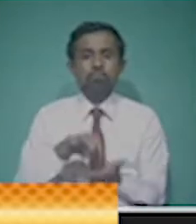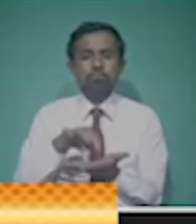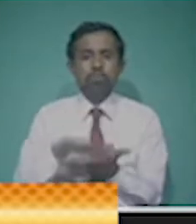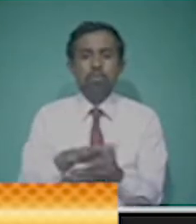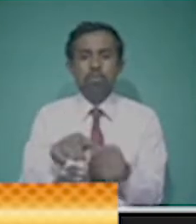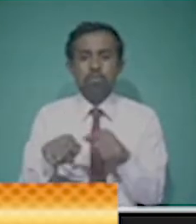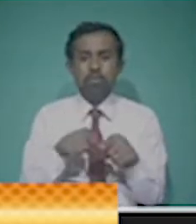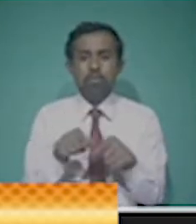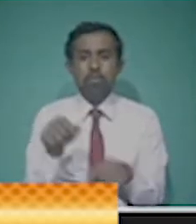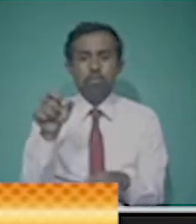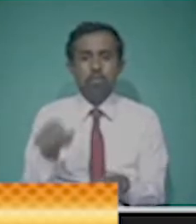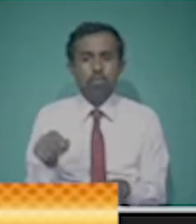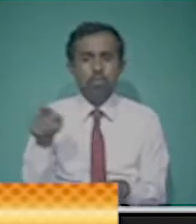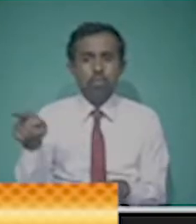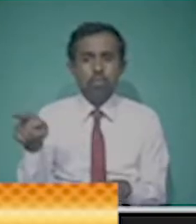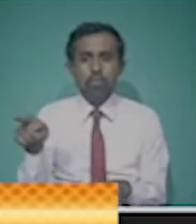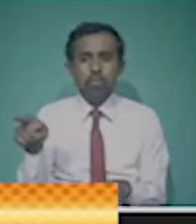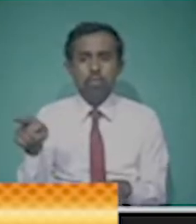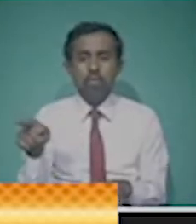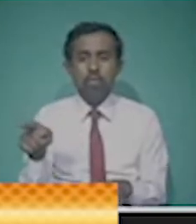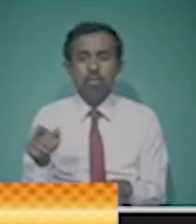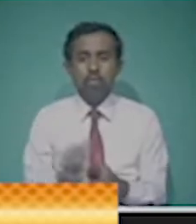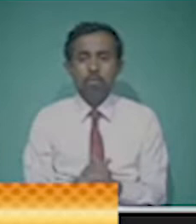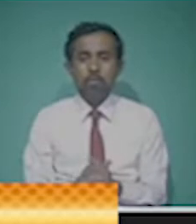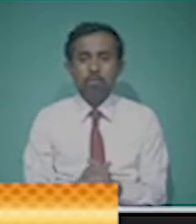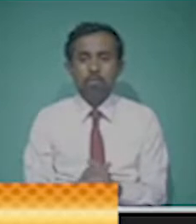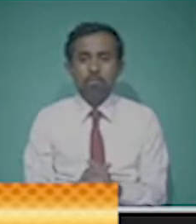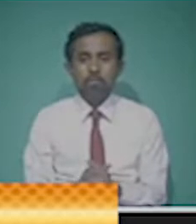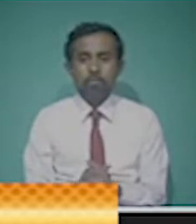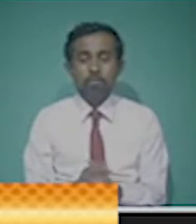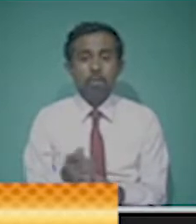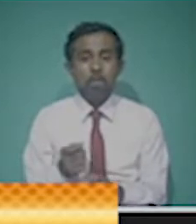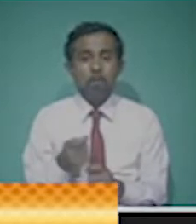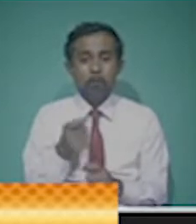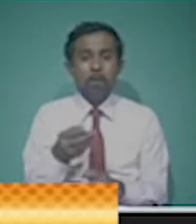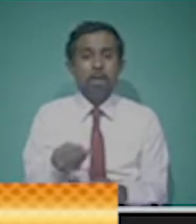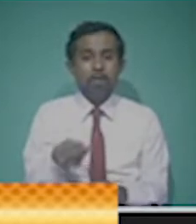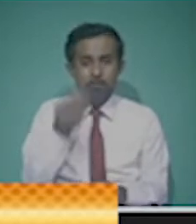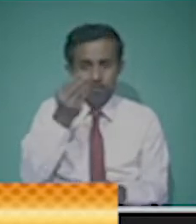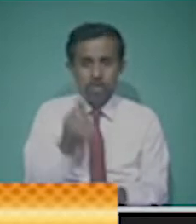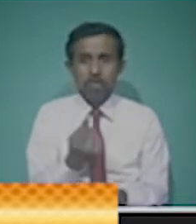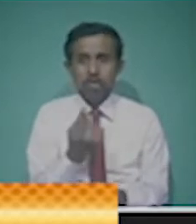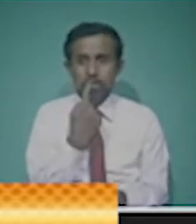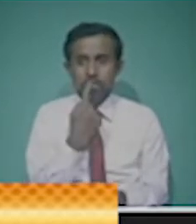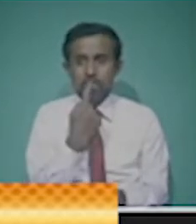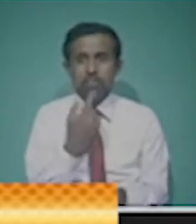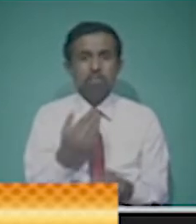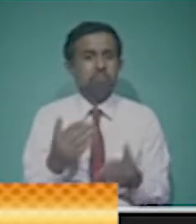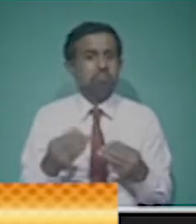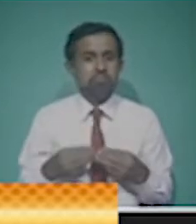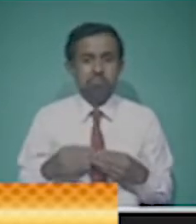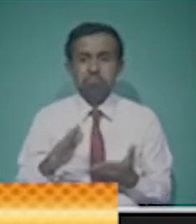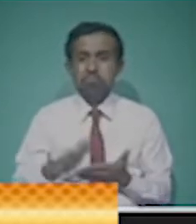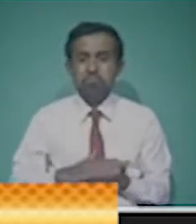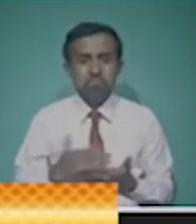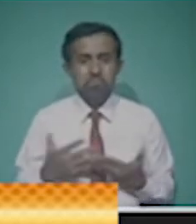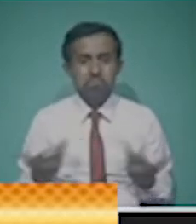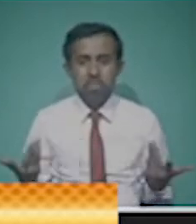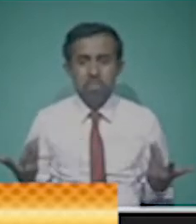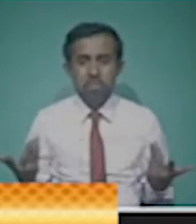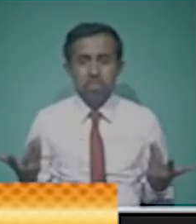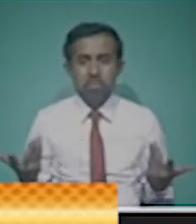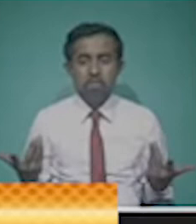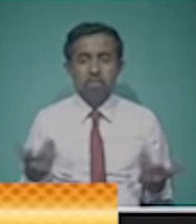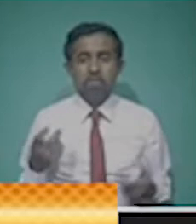adi hari kapar beri, anda sambal beri itu lama awalgal emata patul algal. Awe, tatpo de, nanti lula porla ada nerikari karma ke, balik selalu madhi